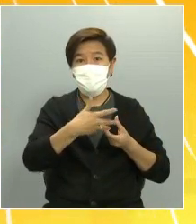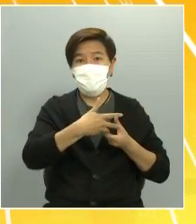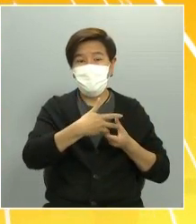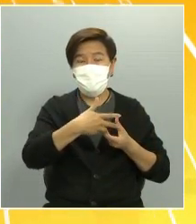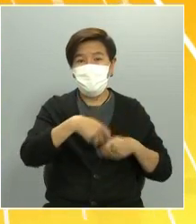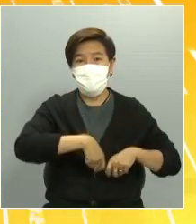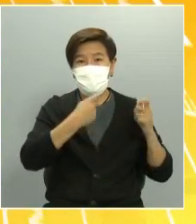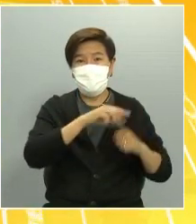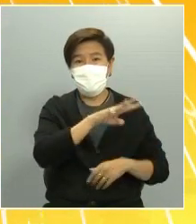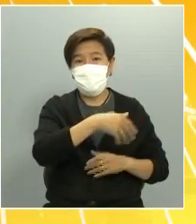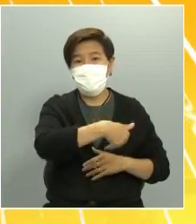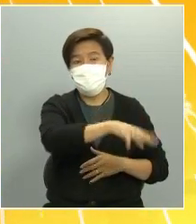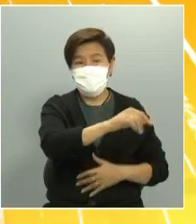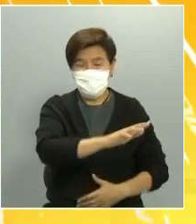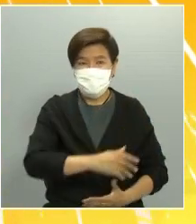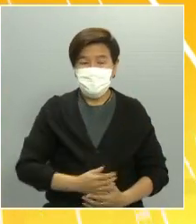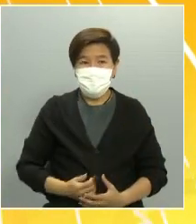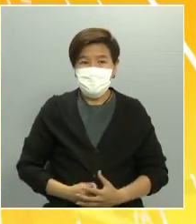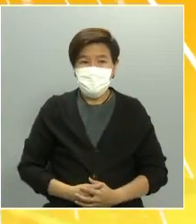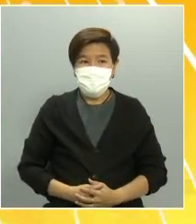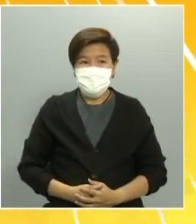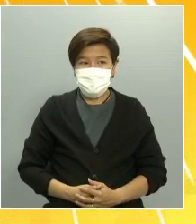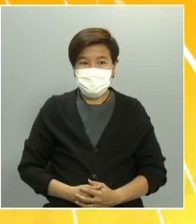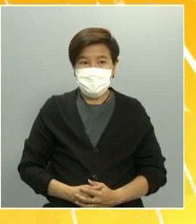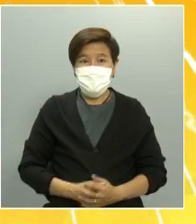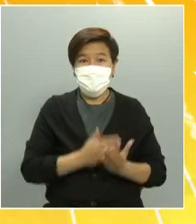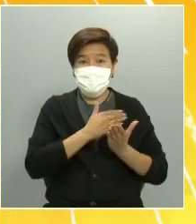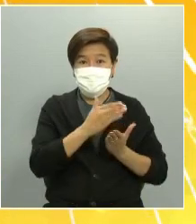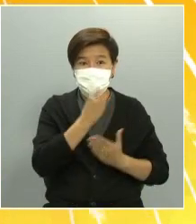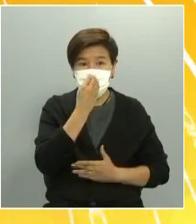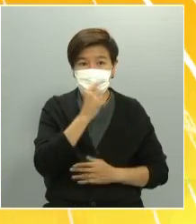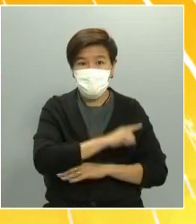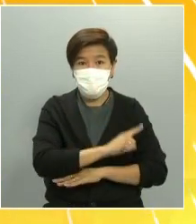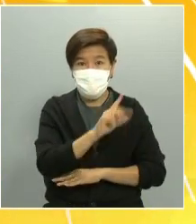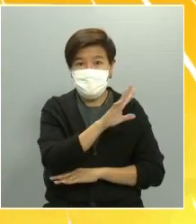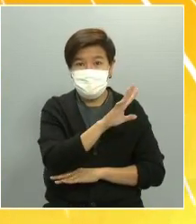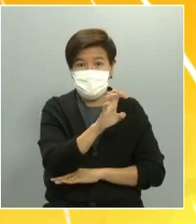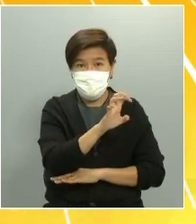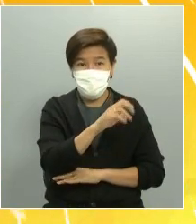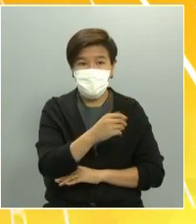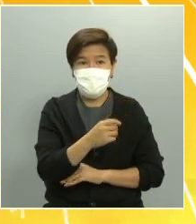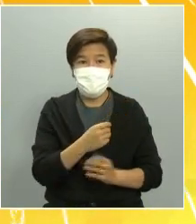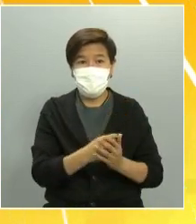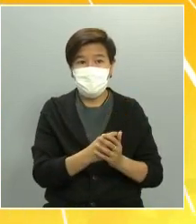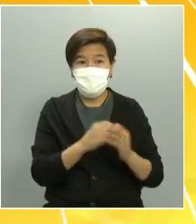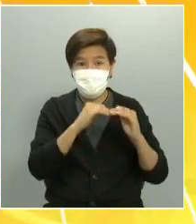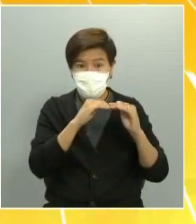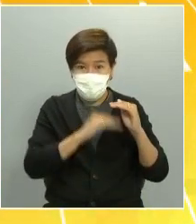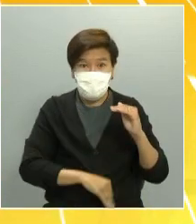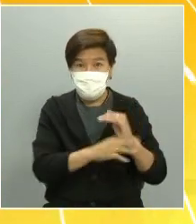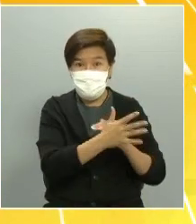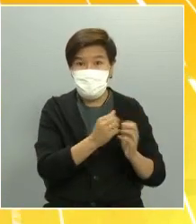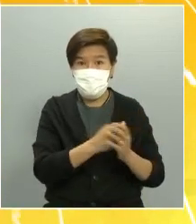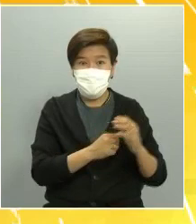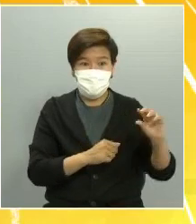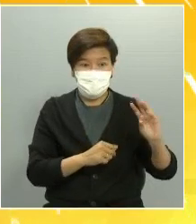ค่าบัญชีคือจ่ายแต่ดอกวันละ 400ต้นไม่ลดต้องหาเงินมาปิดต้นถึงจะ